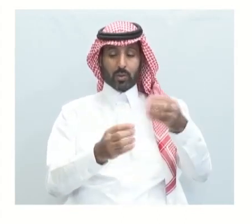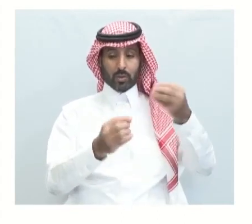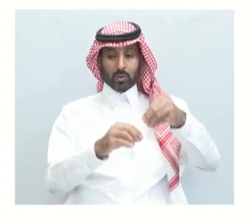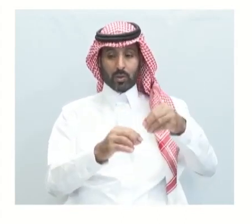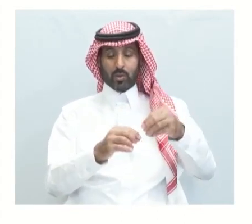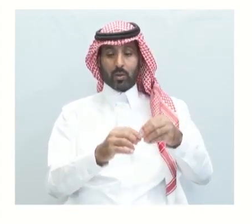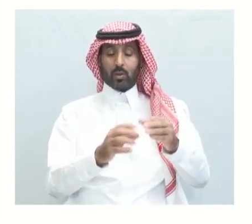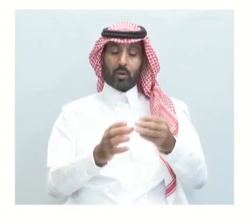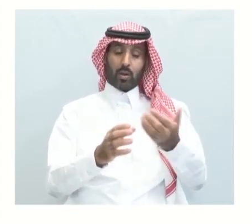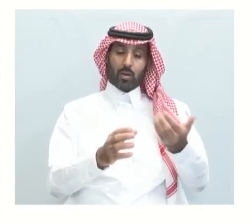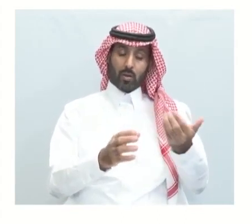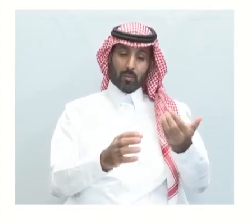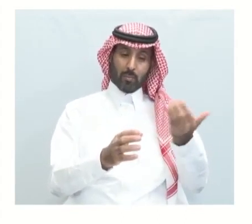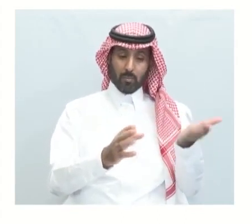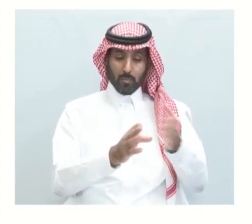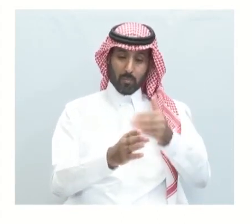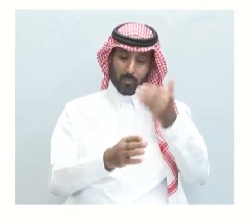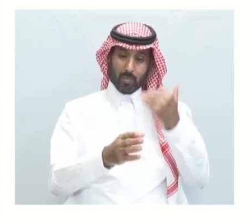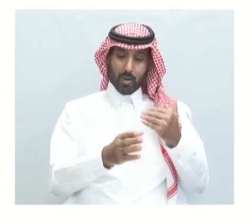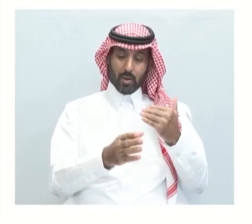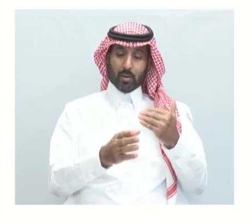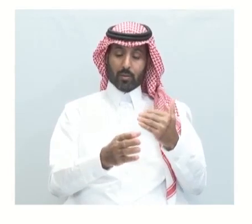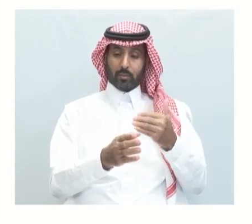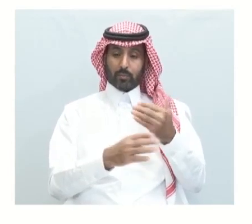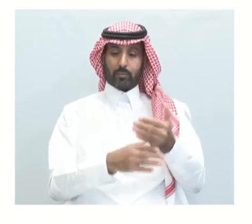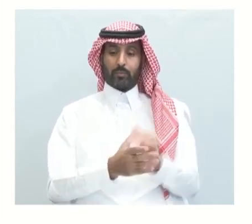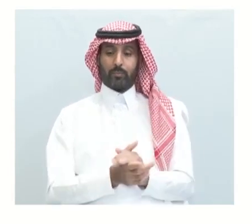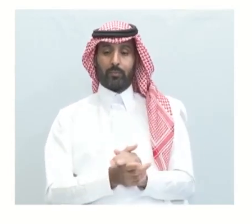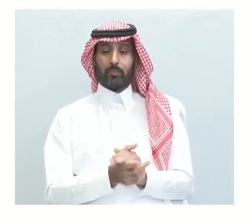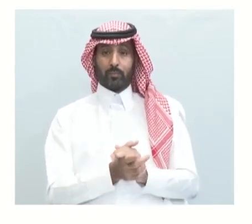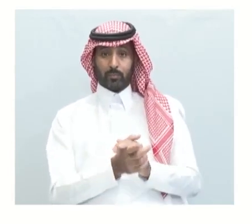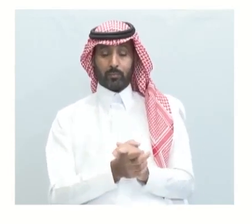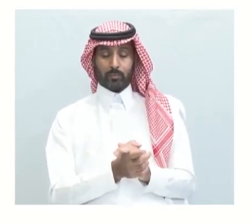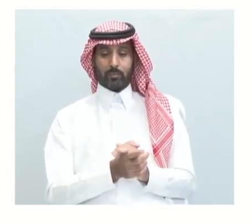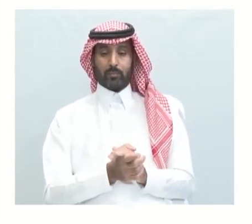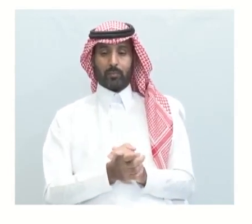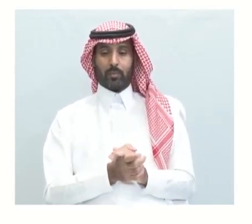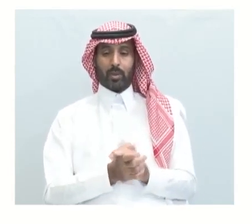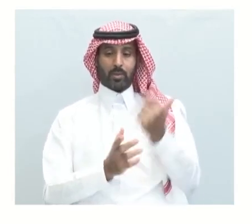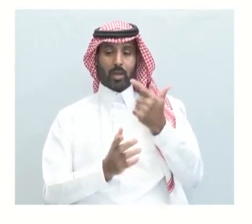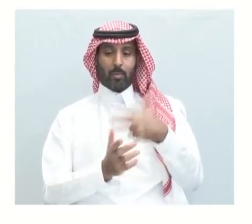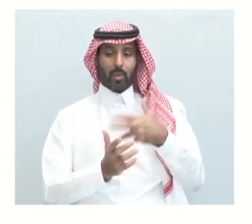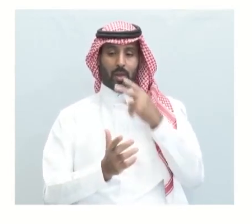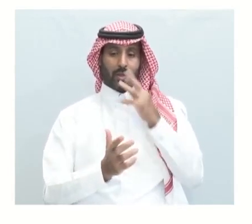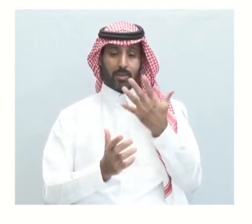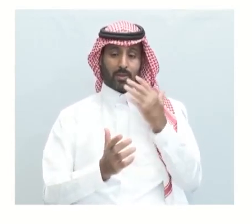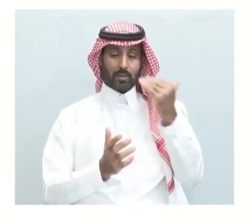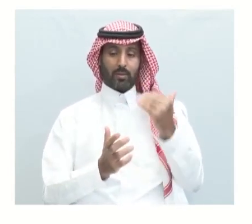اللي اضفناها هنا وعرفناها اضافه اضافه بعد لدي هنا ايش السبعه وثلاثين اللي هي الجديده